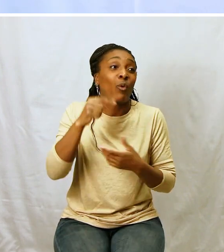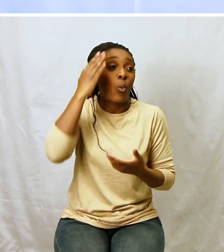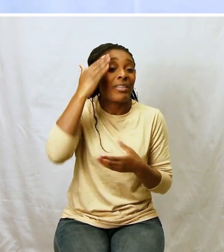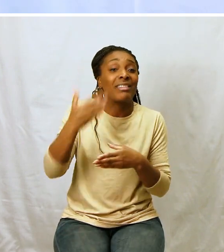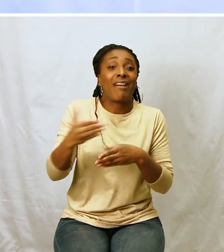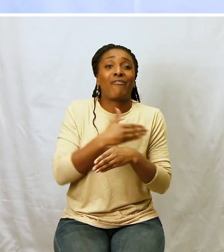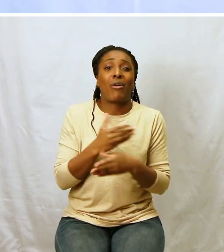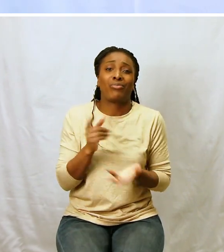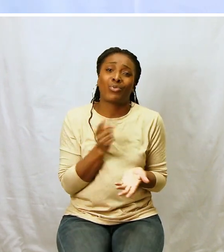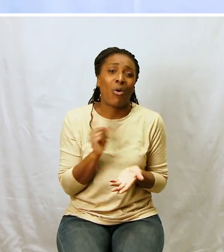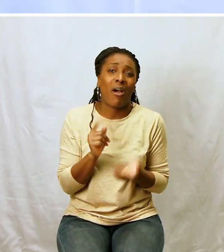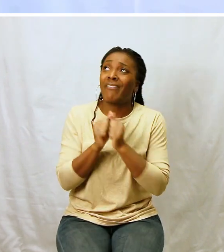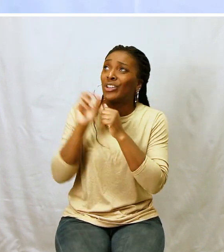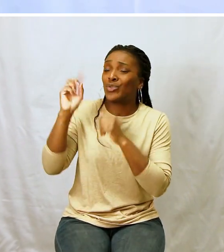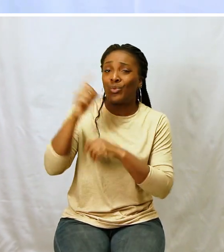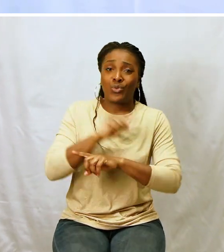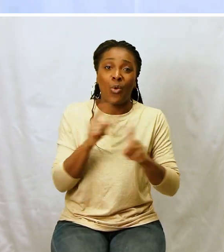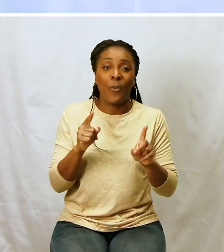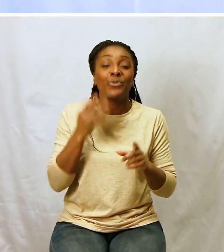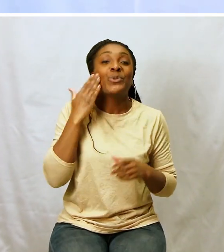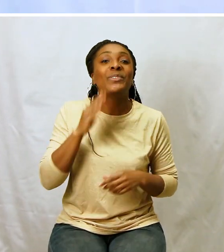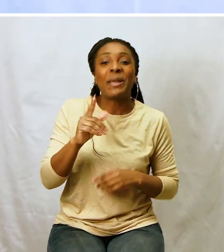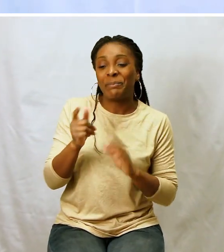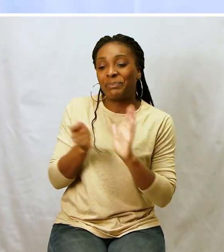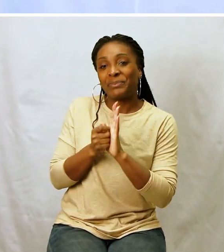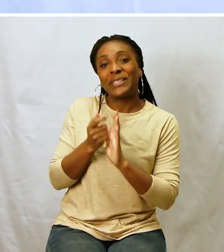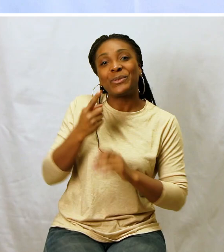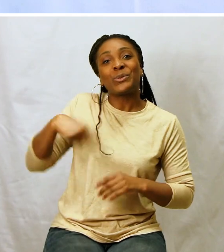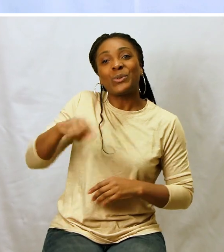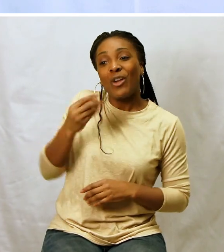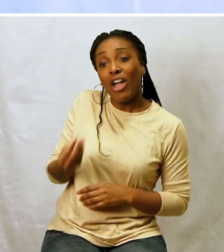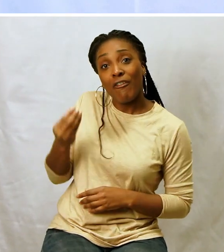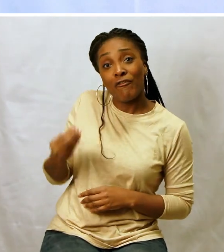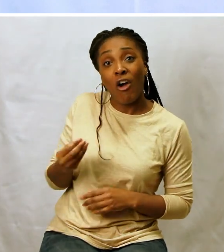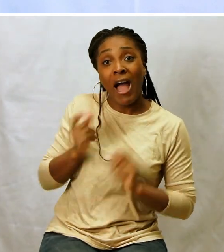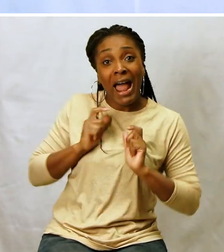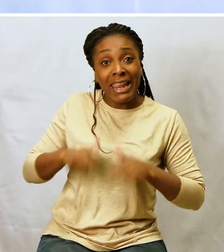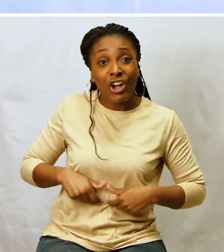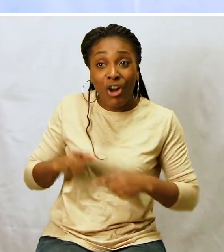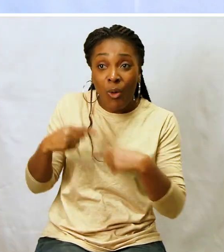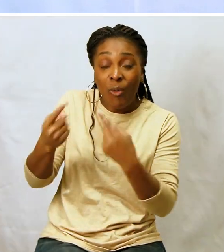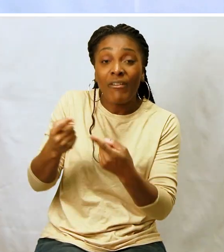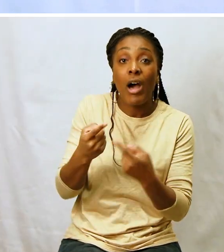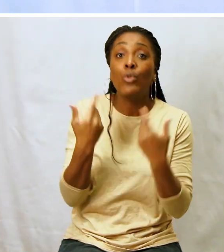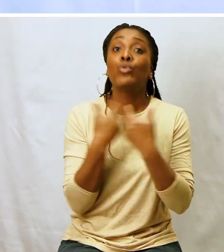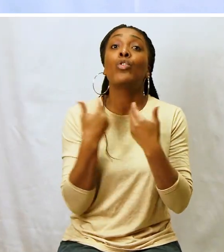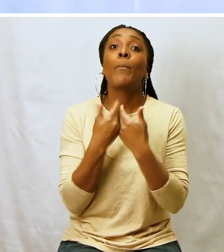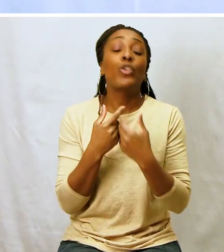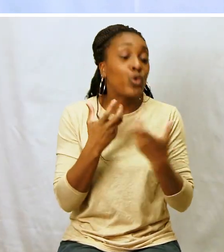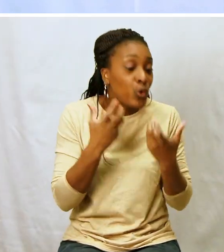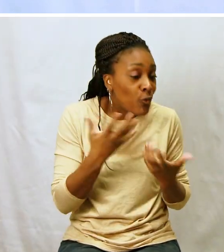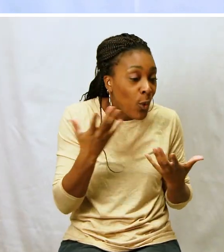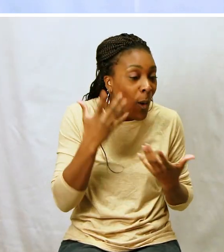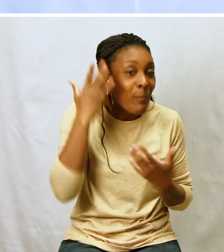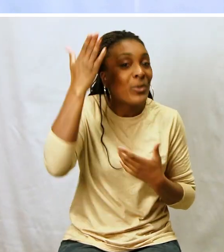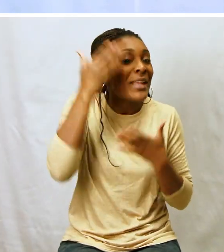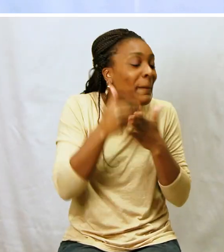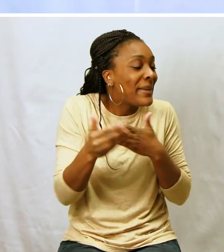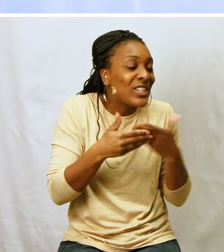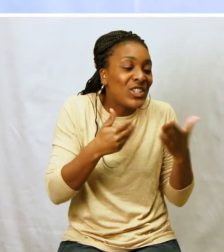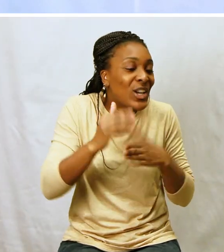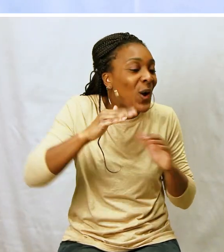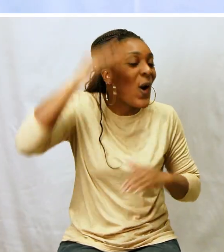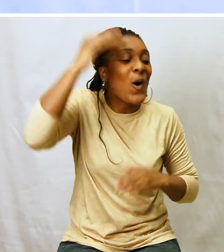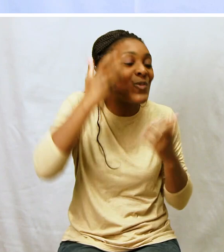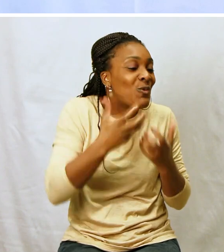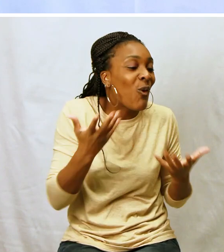quand on est enfant, quand on va à l'école, tout petit, on nous demande déjà qu'est-ce qu'on va faire plus tard. On essaye de dire